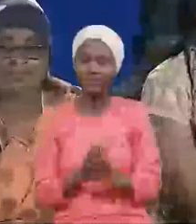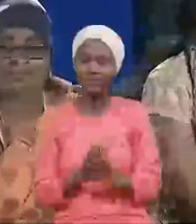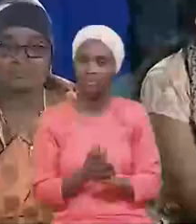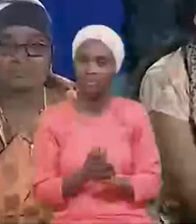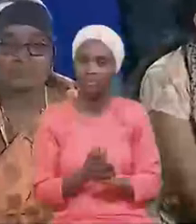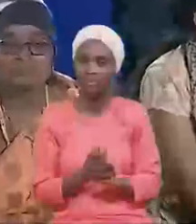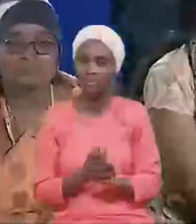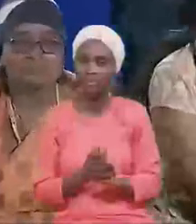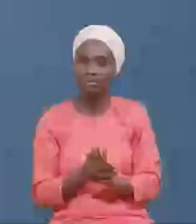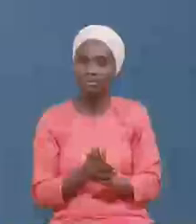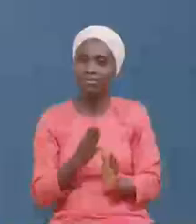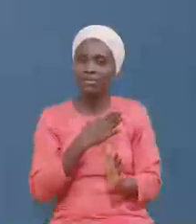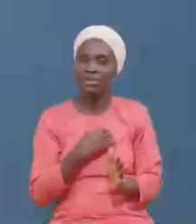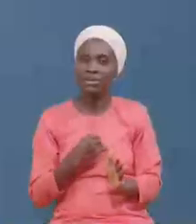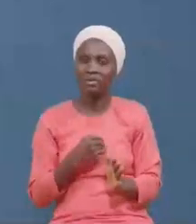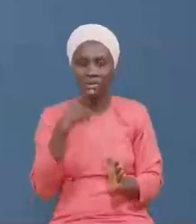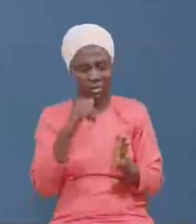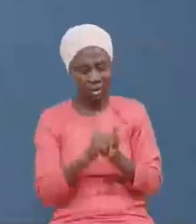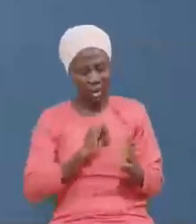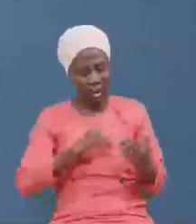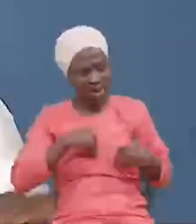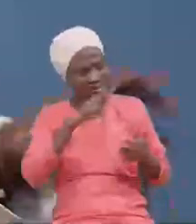J'ai lu tous les livres.